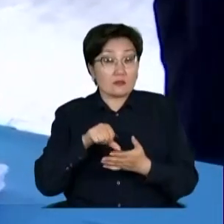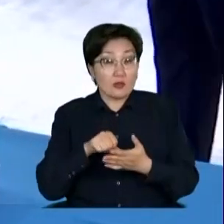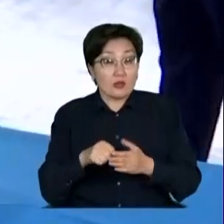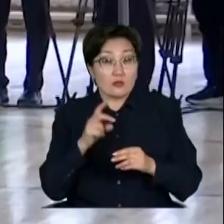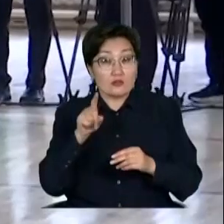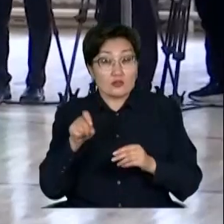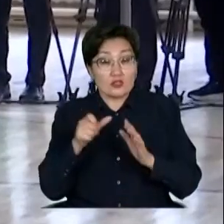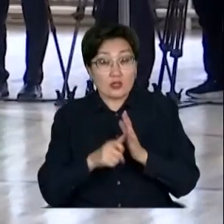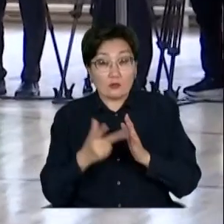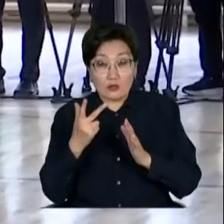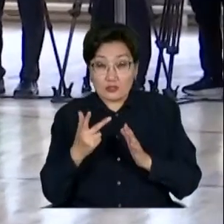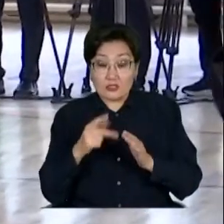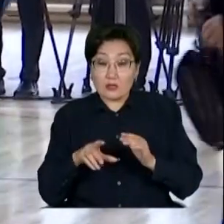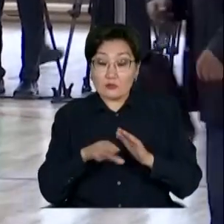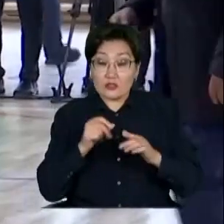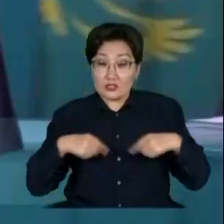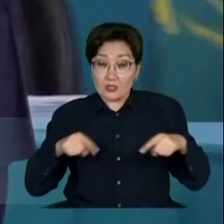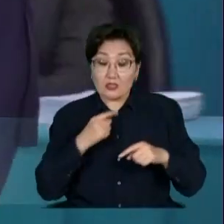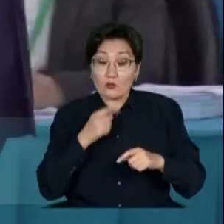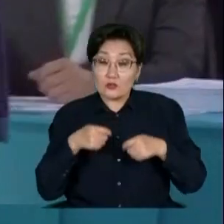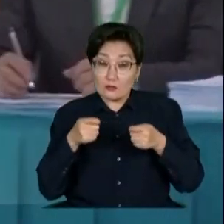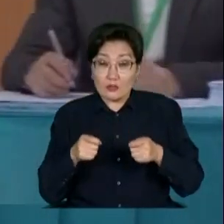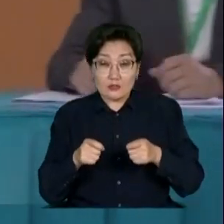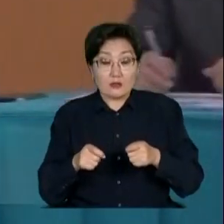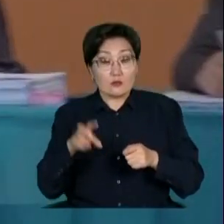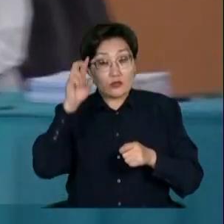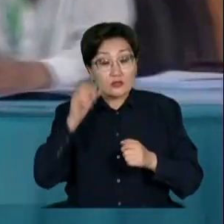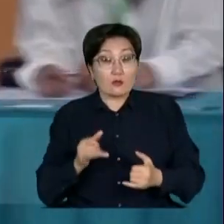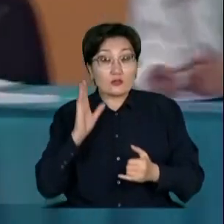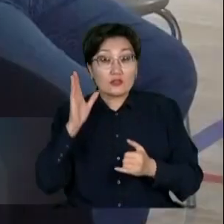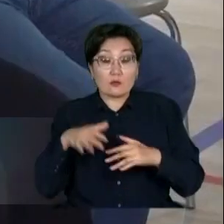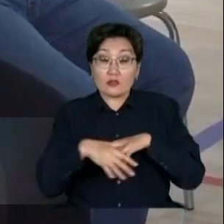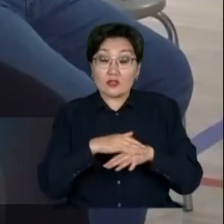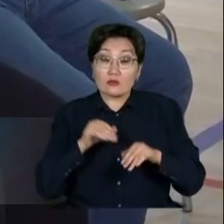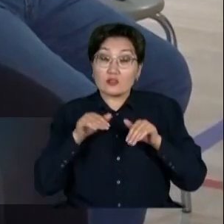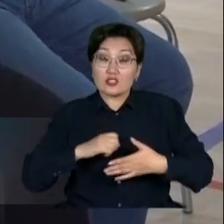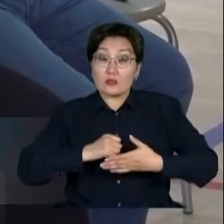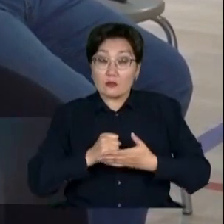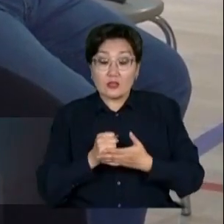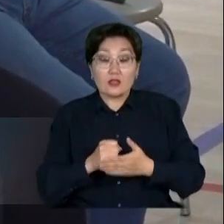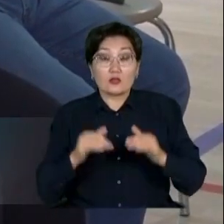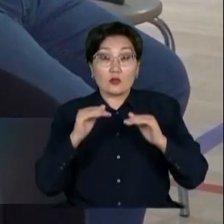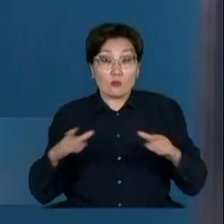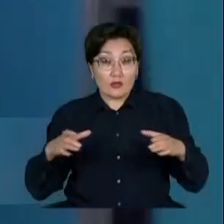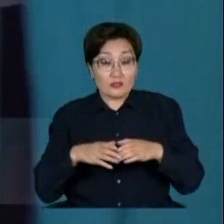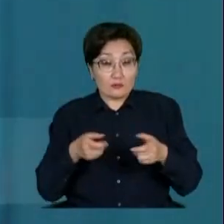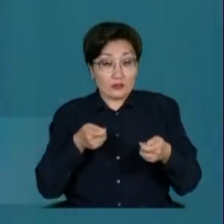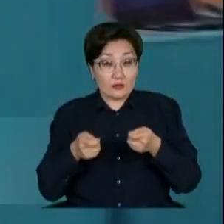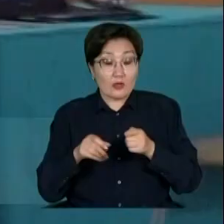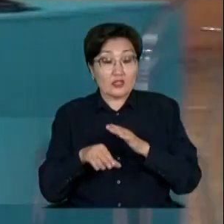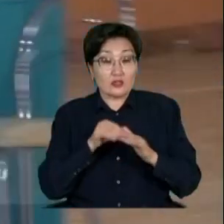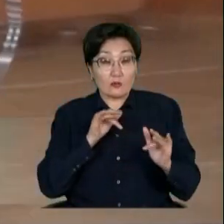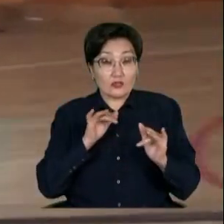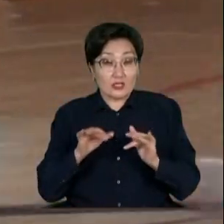номер 163-ші учаскеде дауыс берді. Мемлекет болашағы үшін халық шешім қабылдайды деген төменгі палата спикері